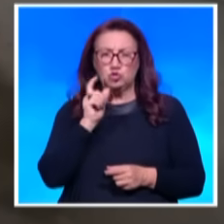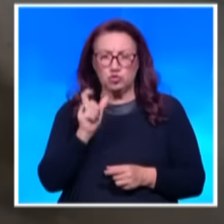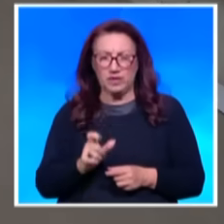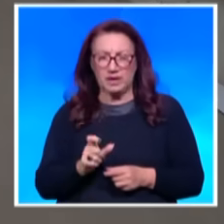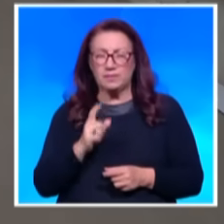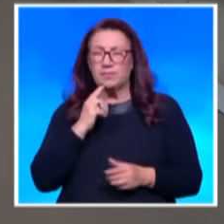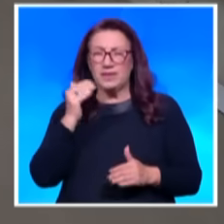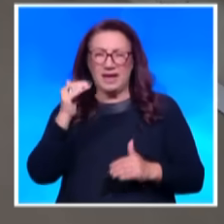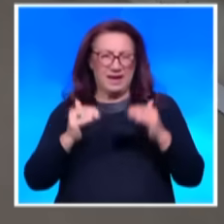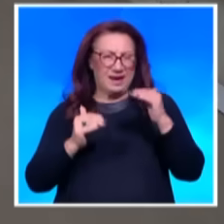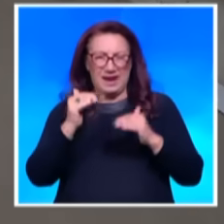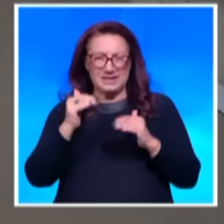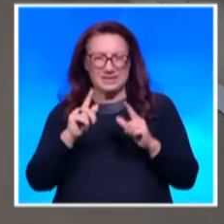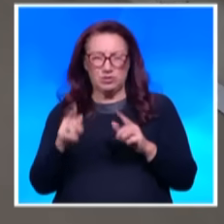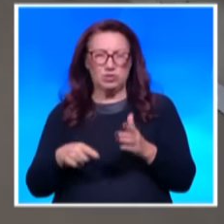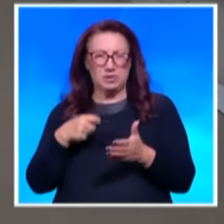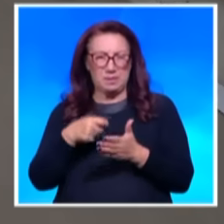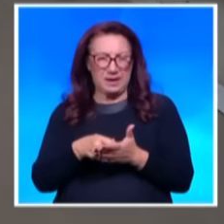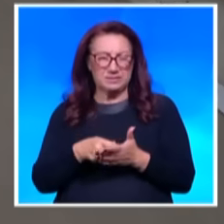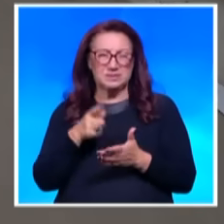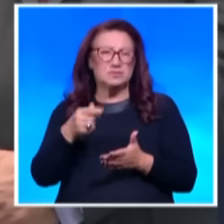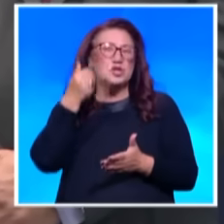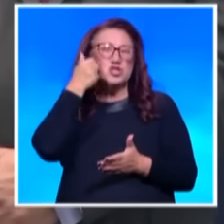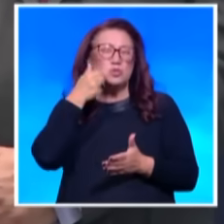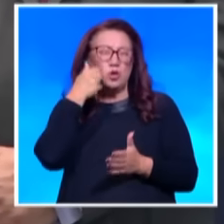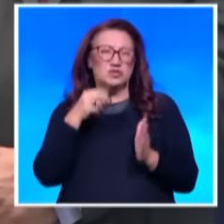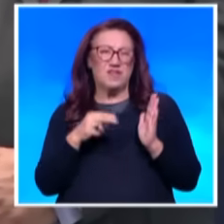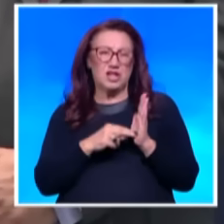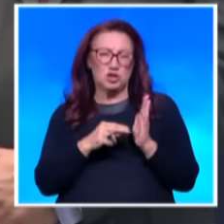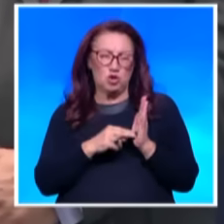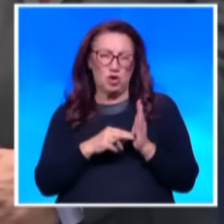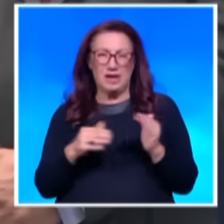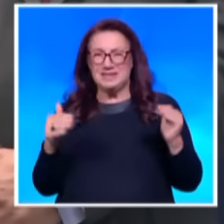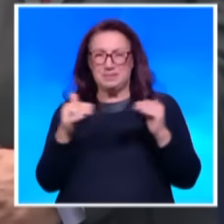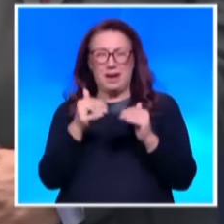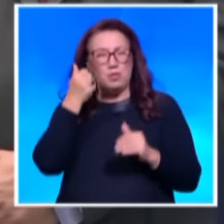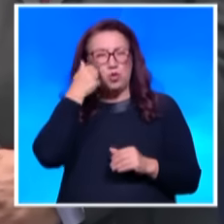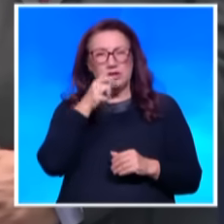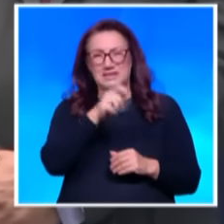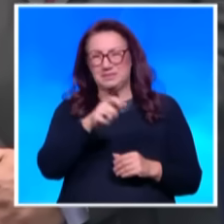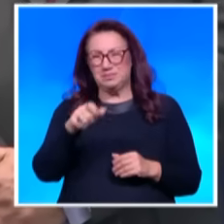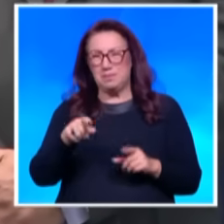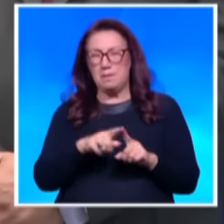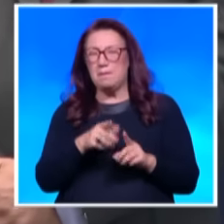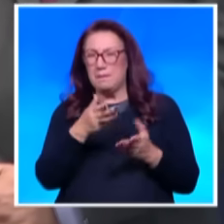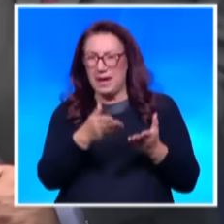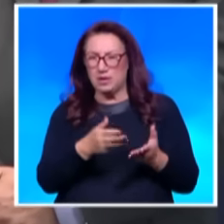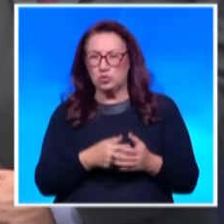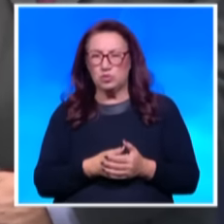да заплатят, използвайки електроенергия, спрямо това, което са заплащали, използвайки услугата на